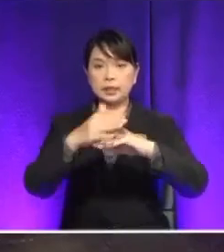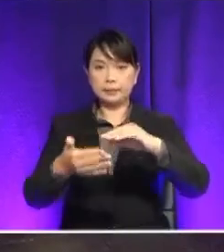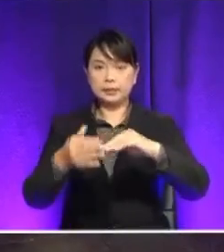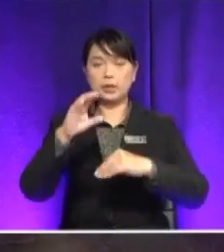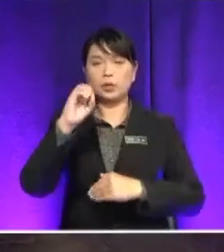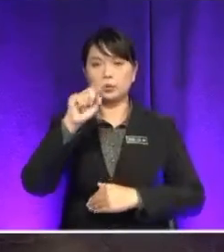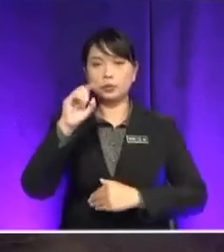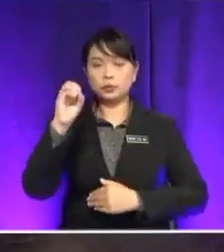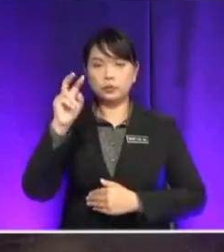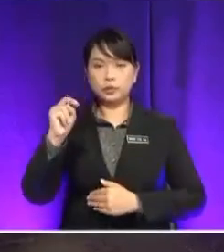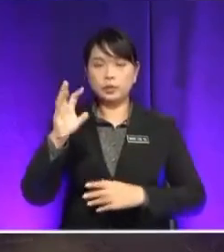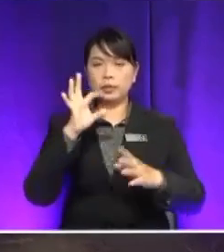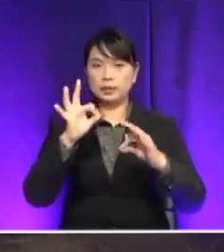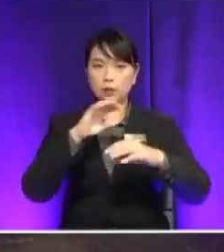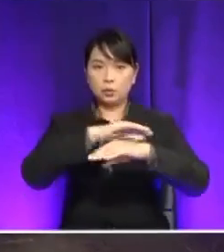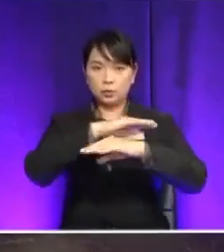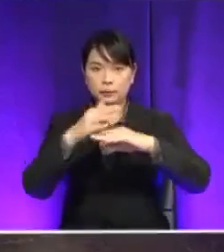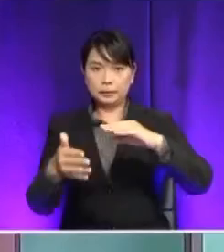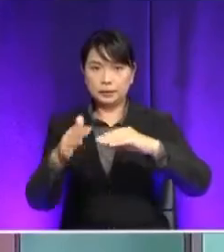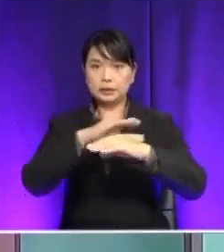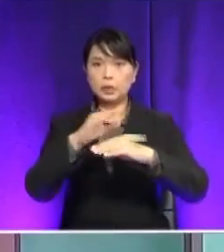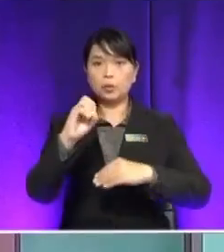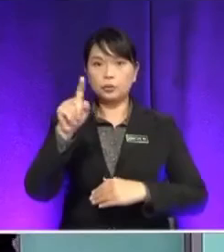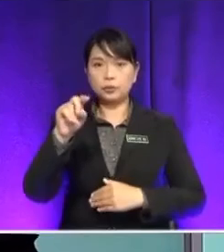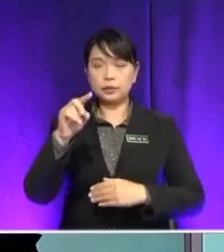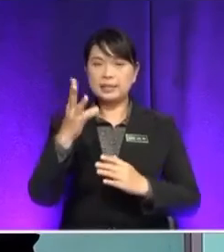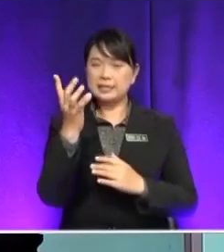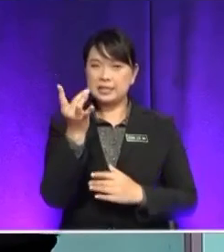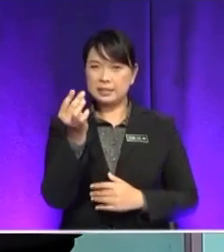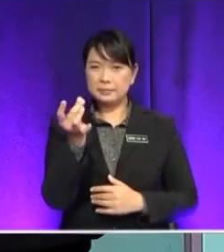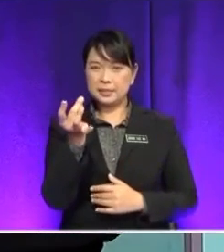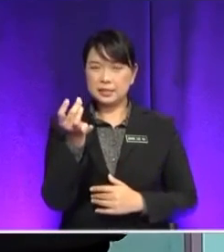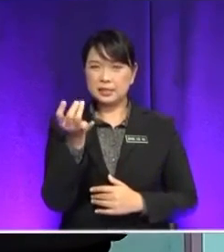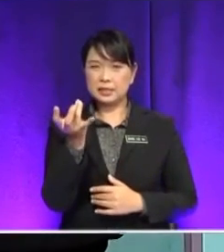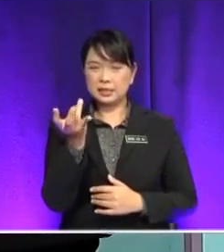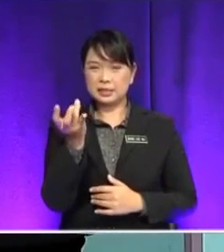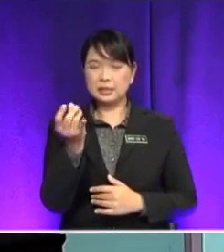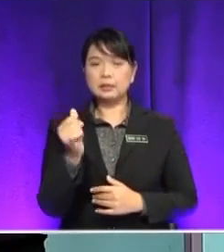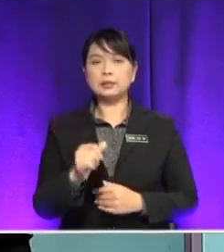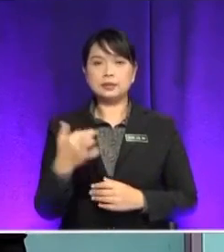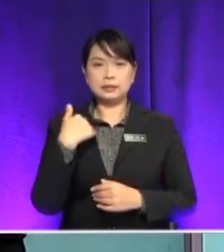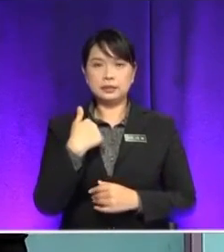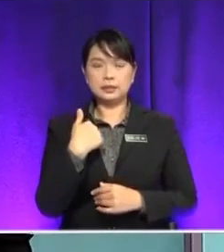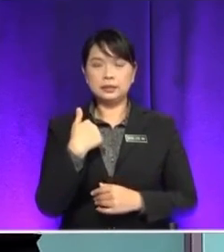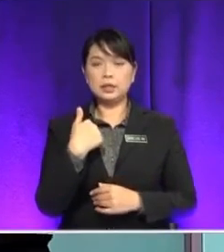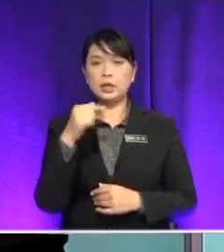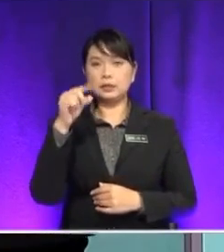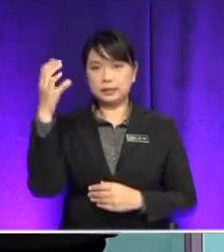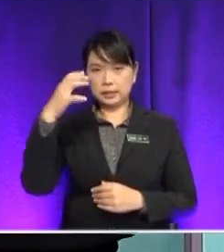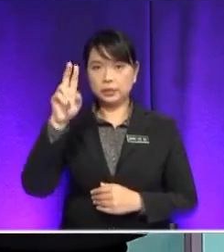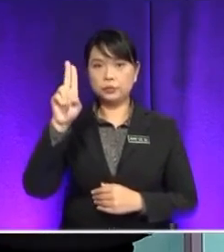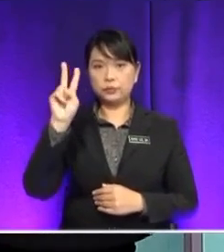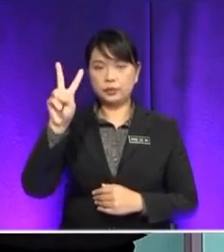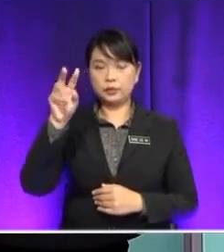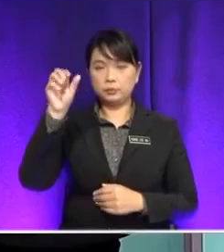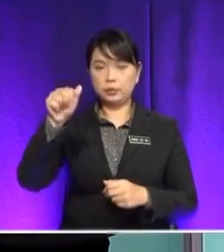aa kalau ada pisang satu menipis make cahaya nih Bali tembus menyebabkan seleran matahari atau cancel kulit atau bongkar